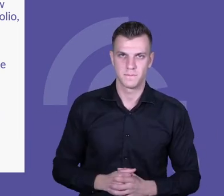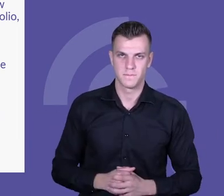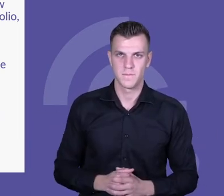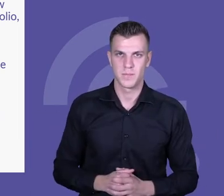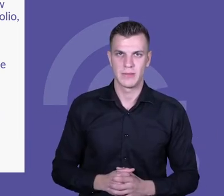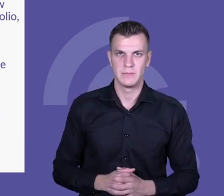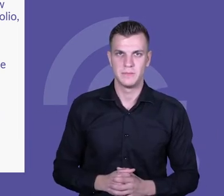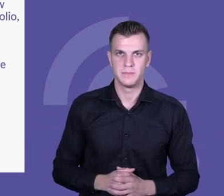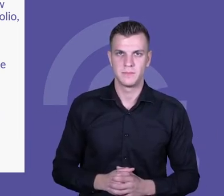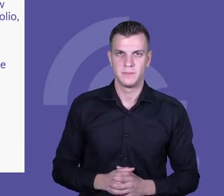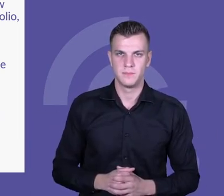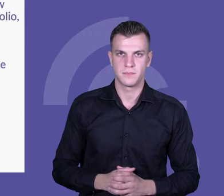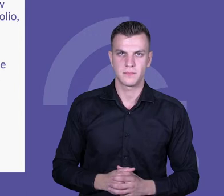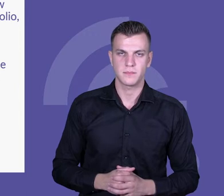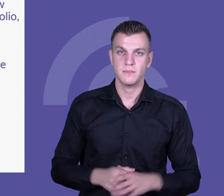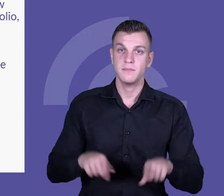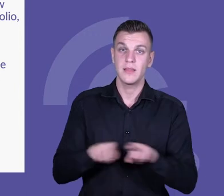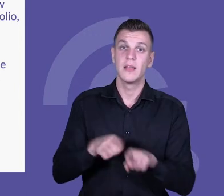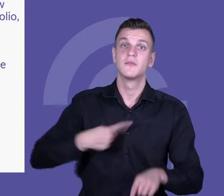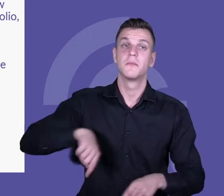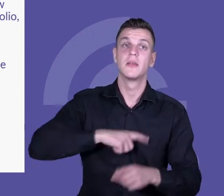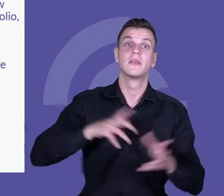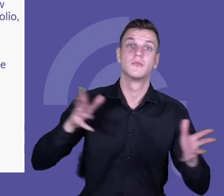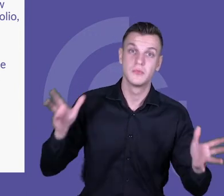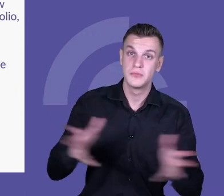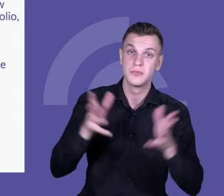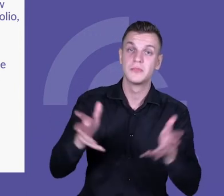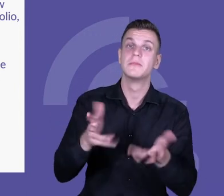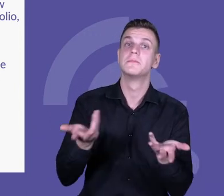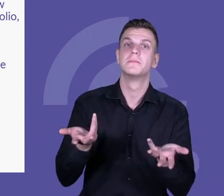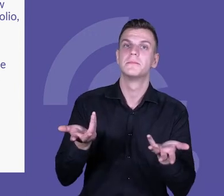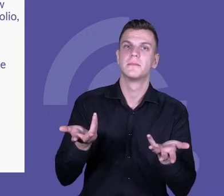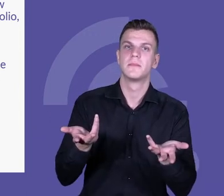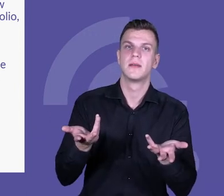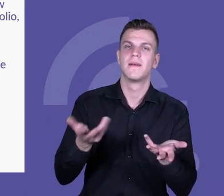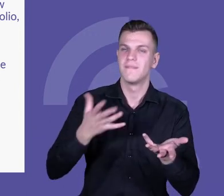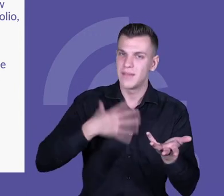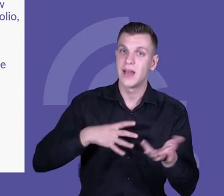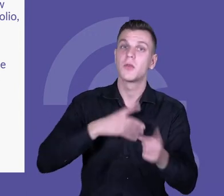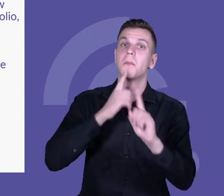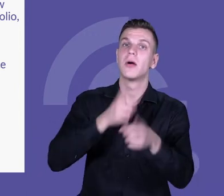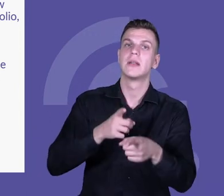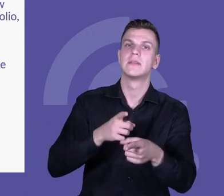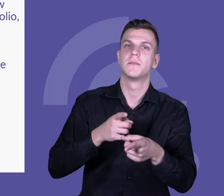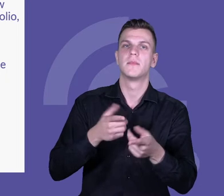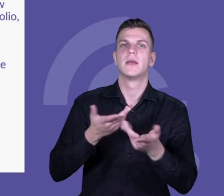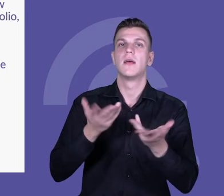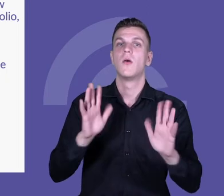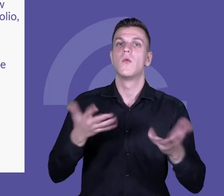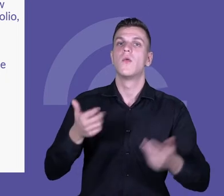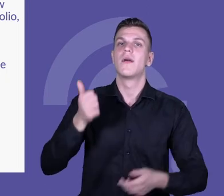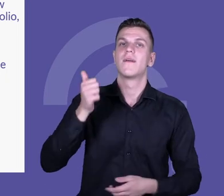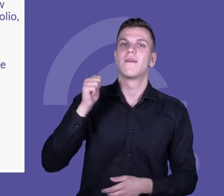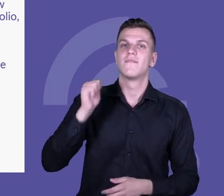kompetencji. Jednocześnie my rekomendujemy nadal, żeby na tym etapie pozostawić kompetencje